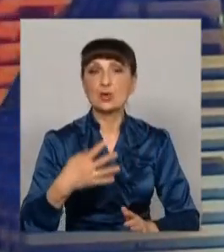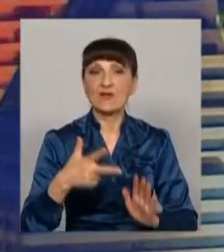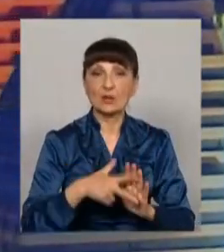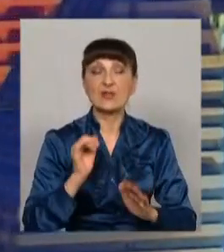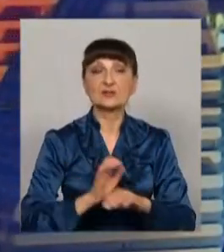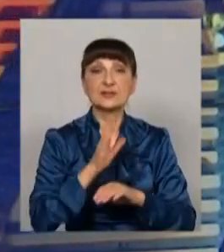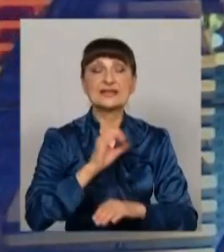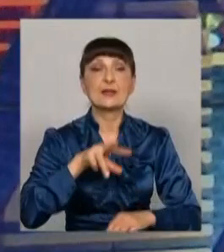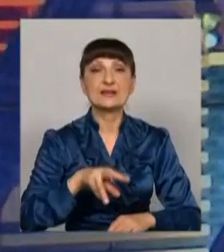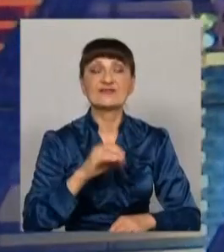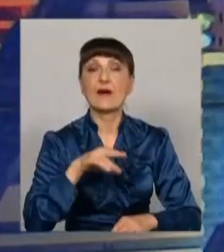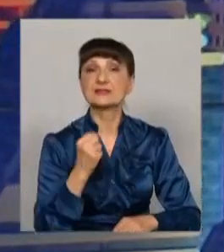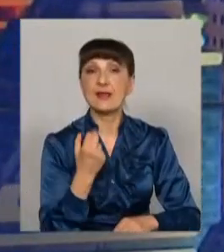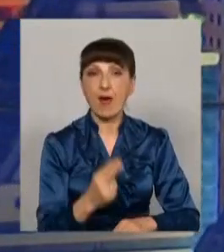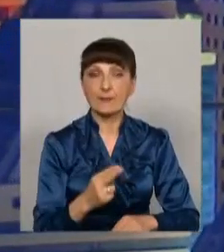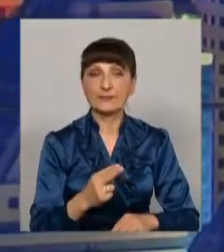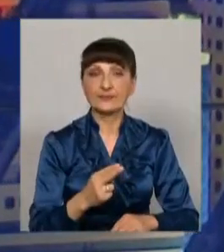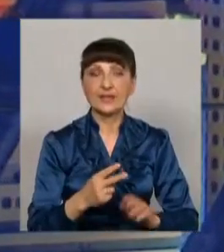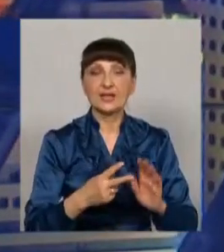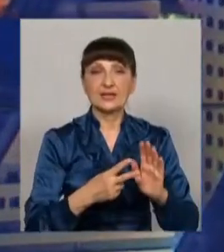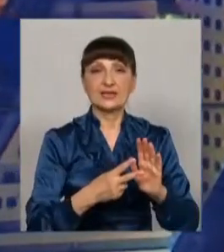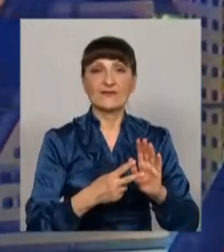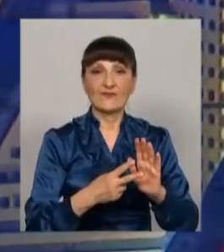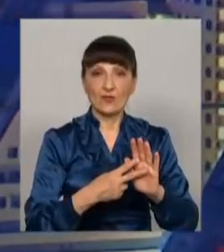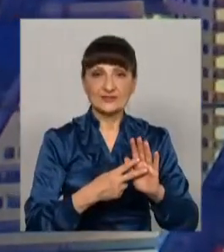275-2048, а также отправлять смс-сообщение на наш WhatsApp